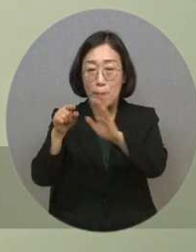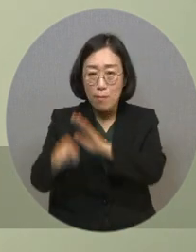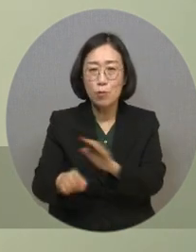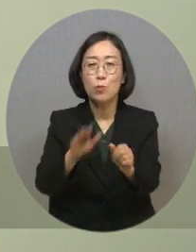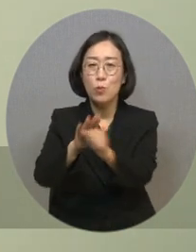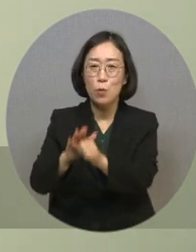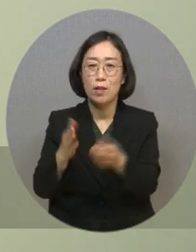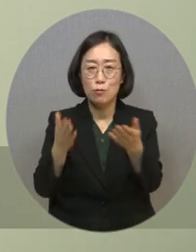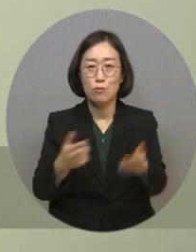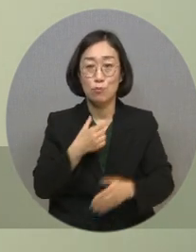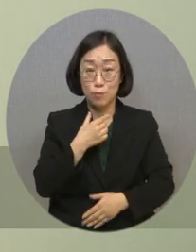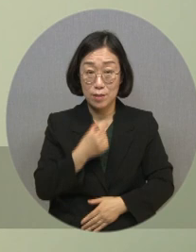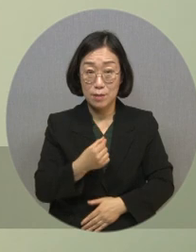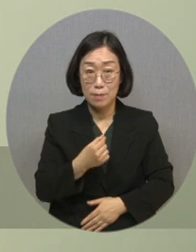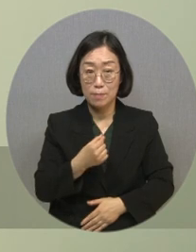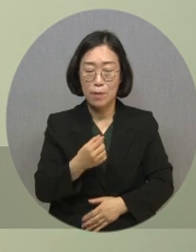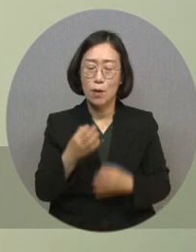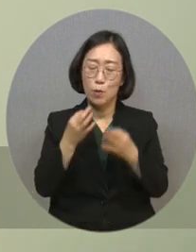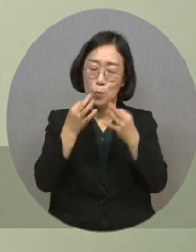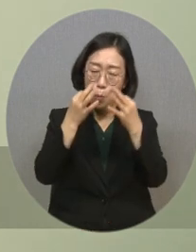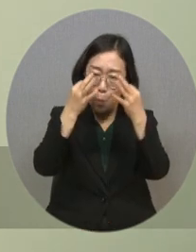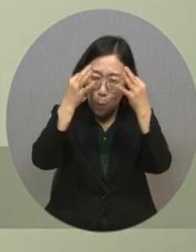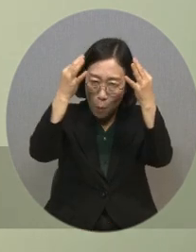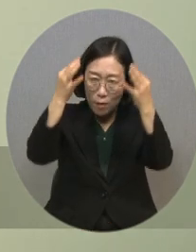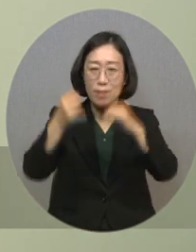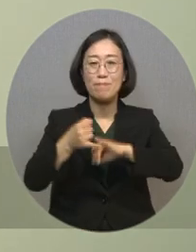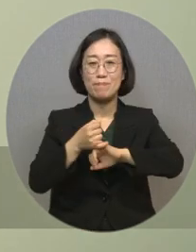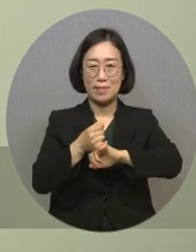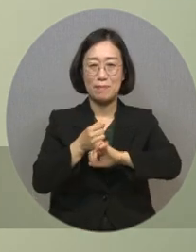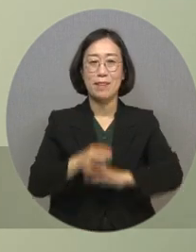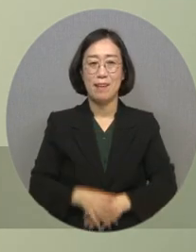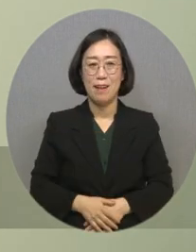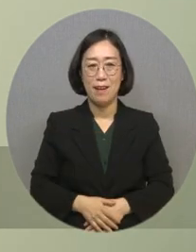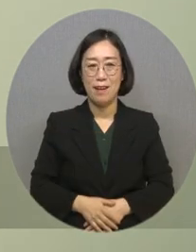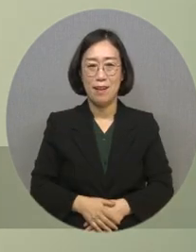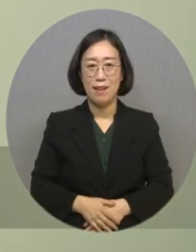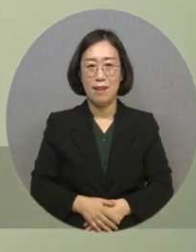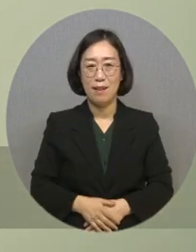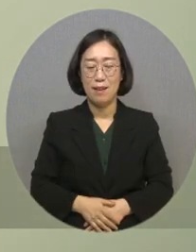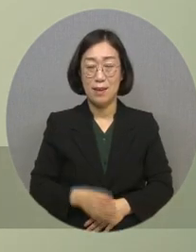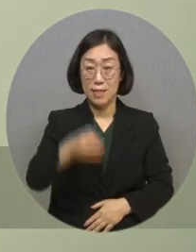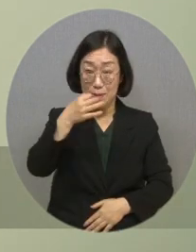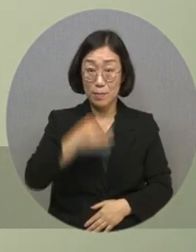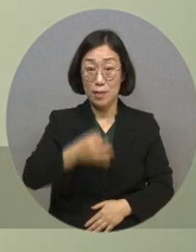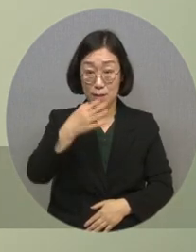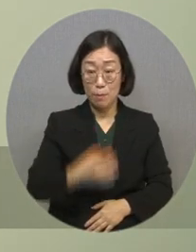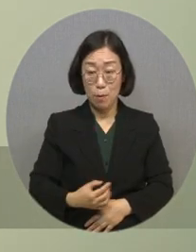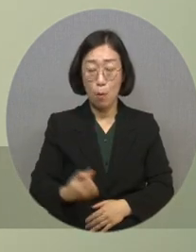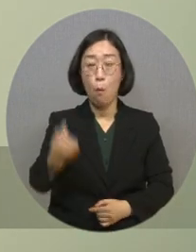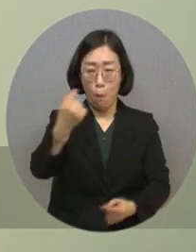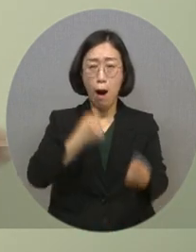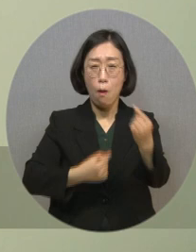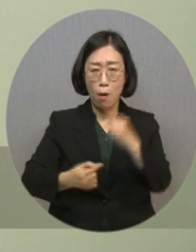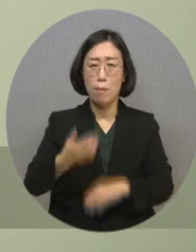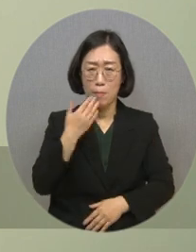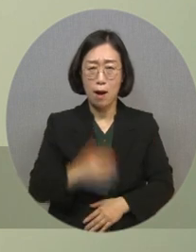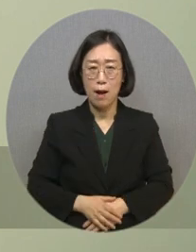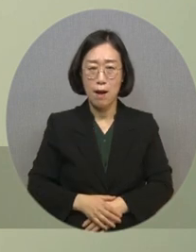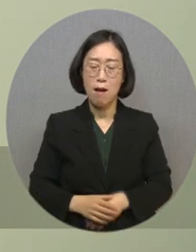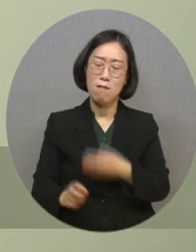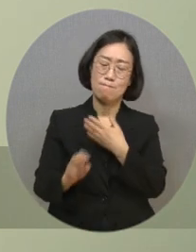있는 부분 도와드릴 수 있도록 최선을 다해서 노력을 할 테니까 역시 그냥 힘들 때마다 항상 찾아주시고 또